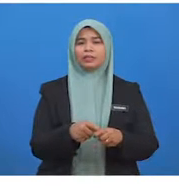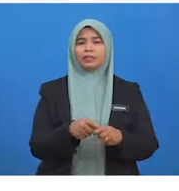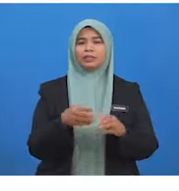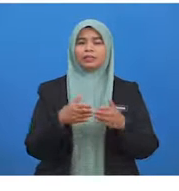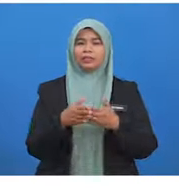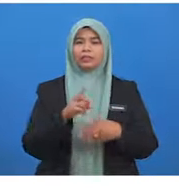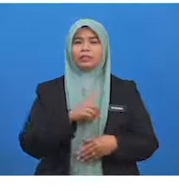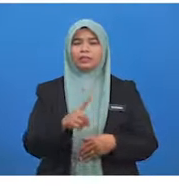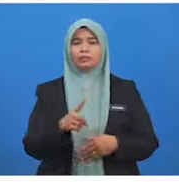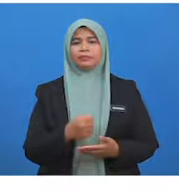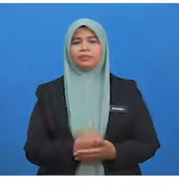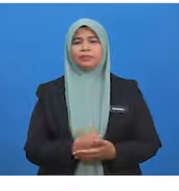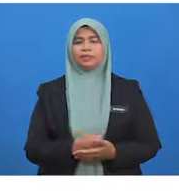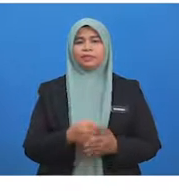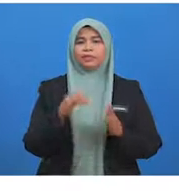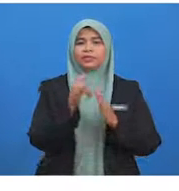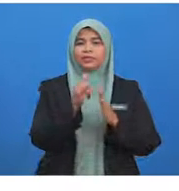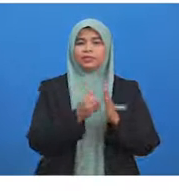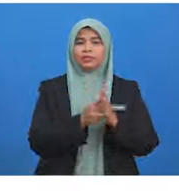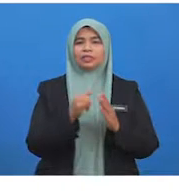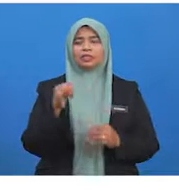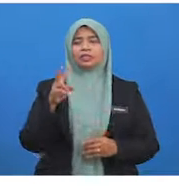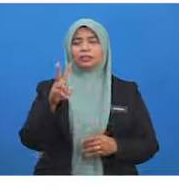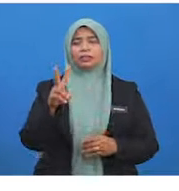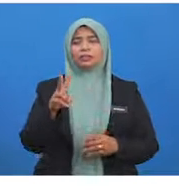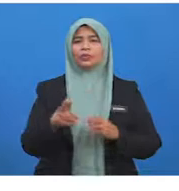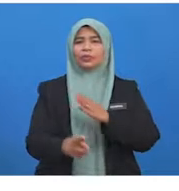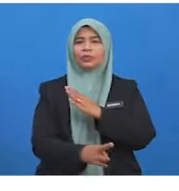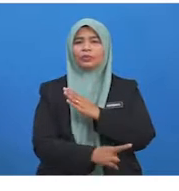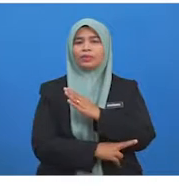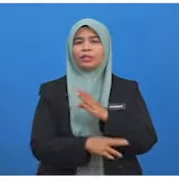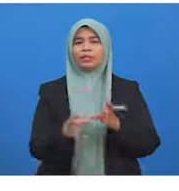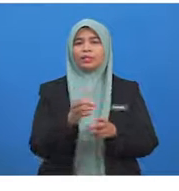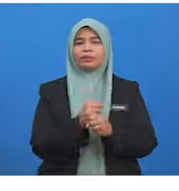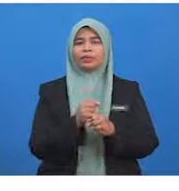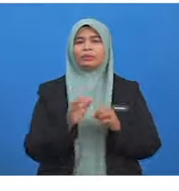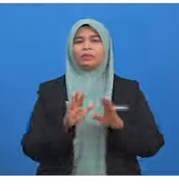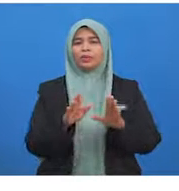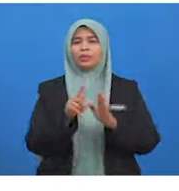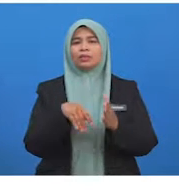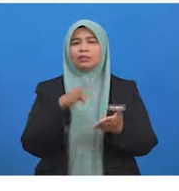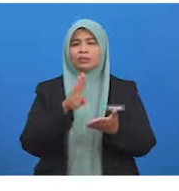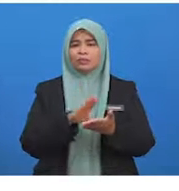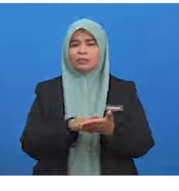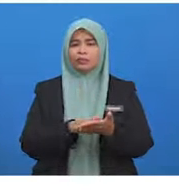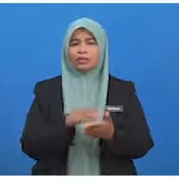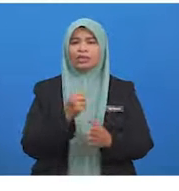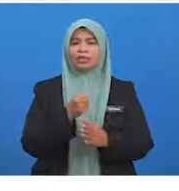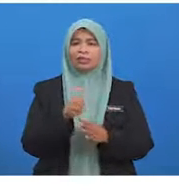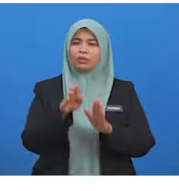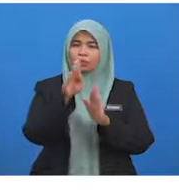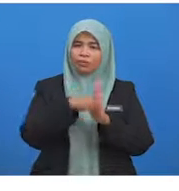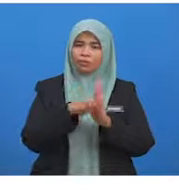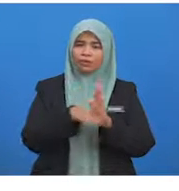hukuman dapat menolak keburukan atau mengurangkannya tanpa mendatangkan kemudaratan